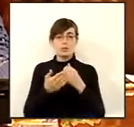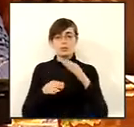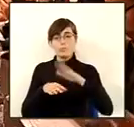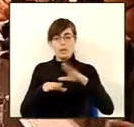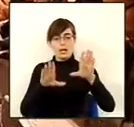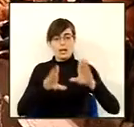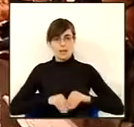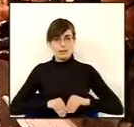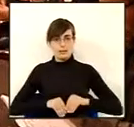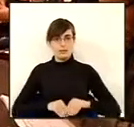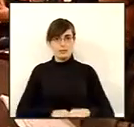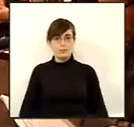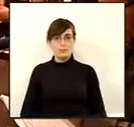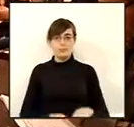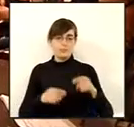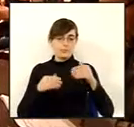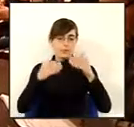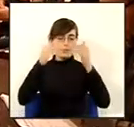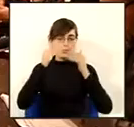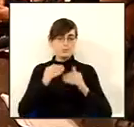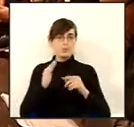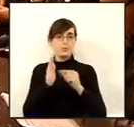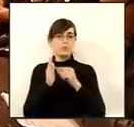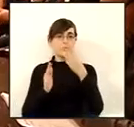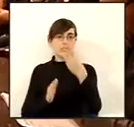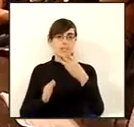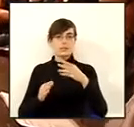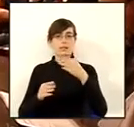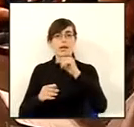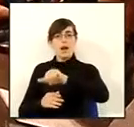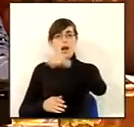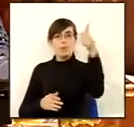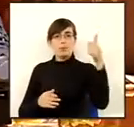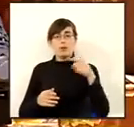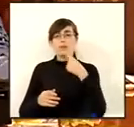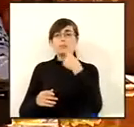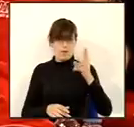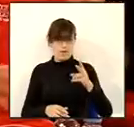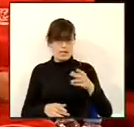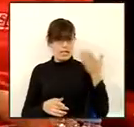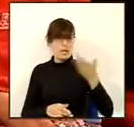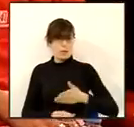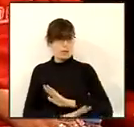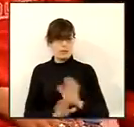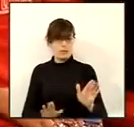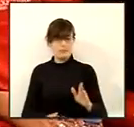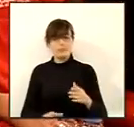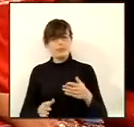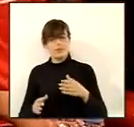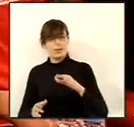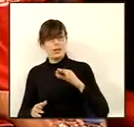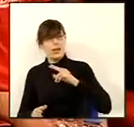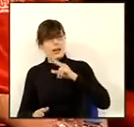l'acceptació. Amb això passem ja al punt 3, aprovar el nomenament del síndic municipal de Greuges de Vic. Senyor Anglada. Sí,